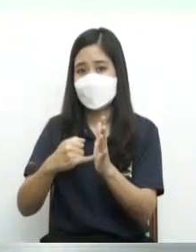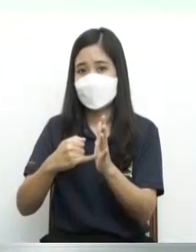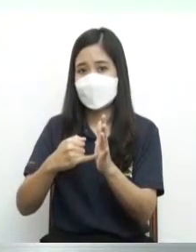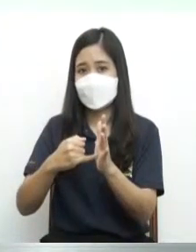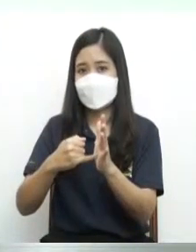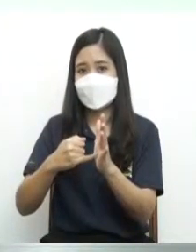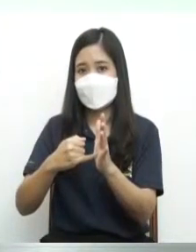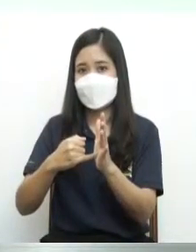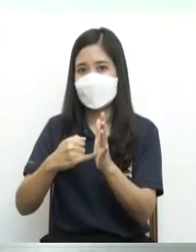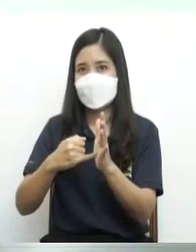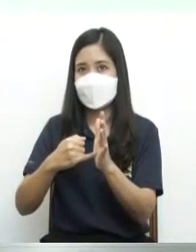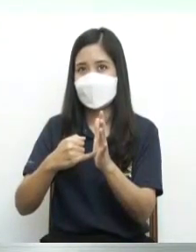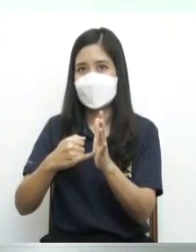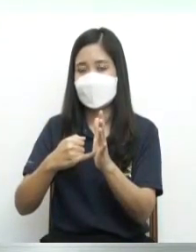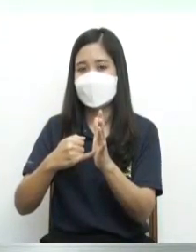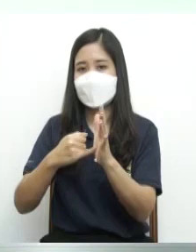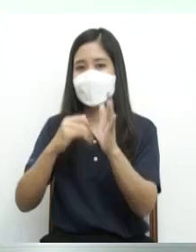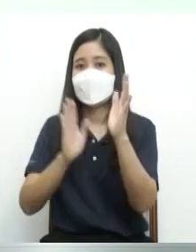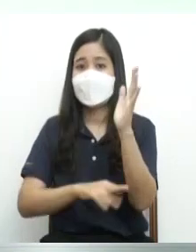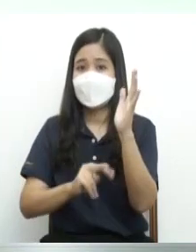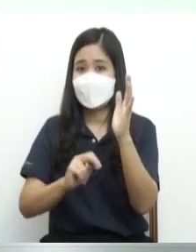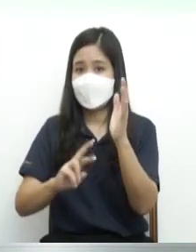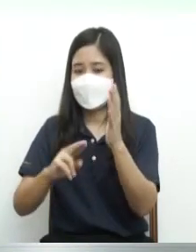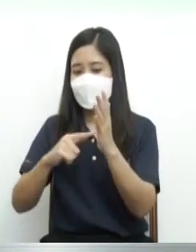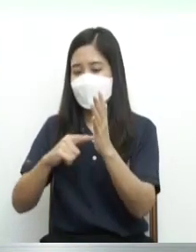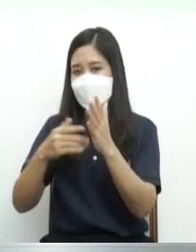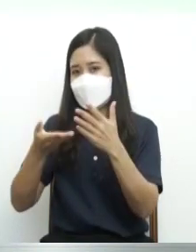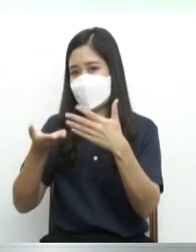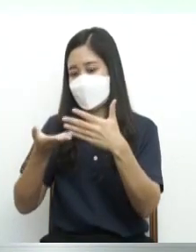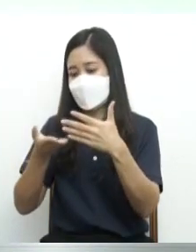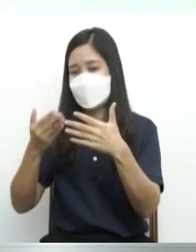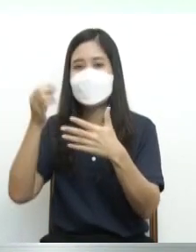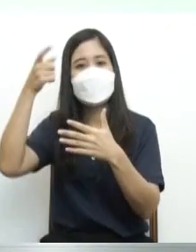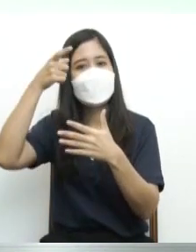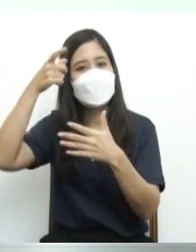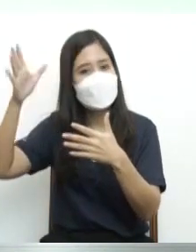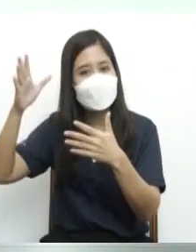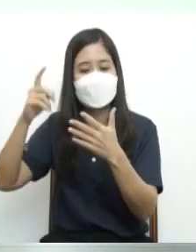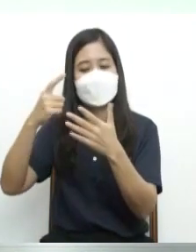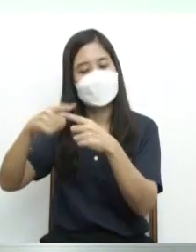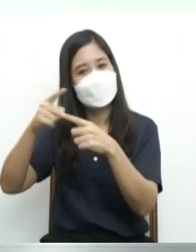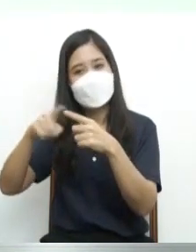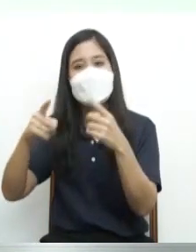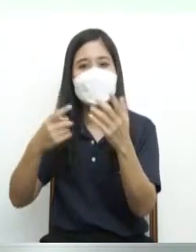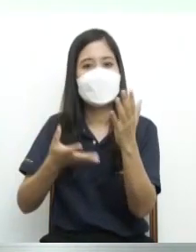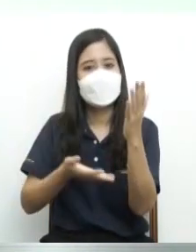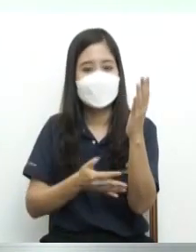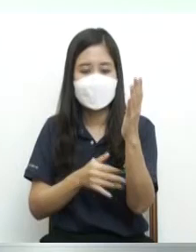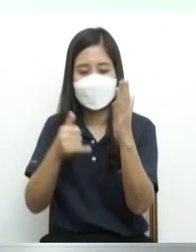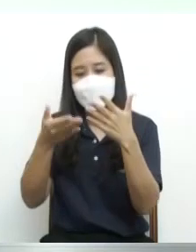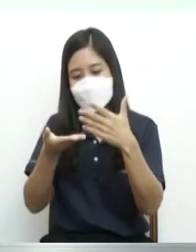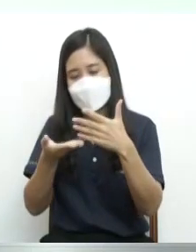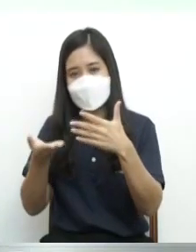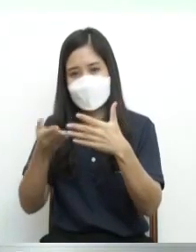ชียงรายใต้สุดนราธิวาสแล้วก็จากบ้านนอกชนบทเข้ามาสู่ในเมืองอะไรประมาณนี้นะครับก็ค่อนข้าง